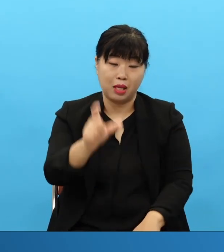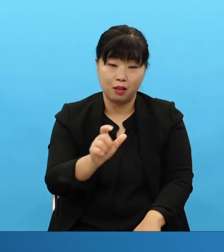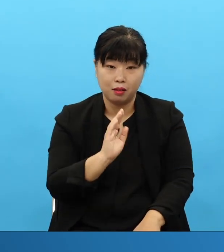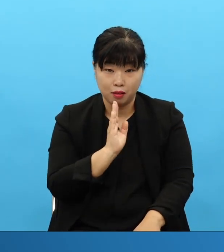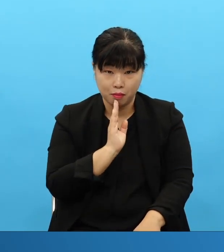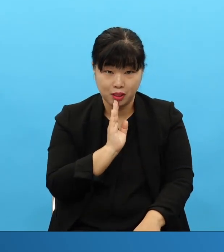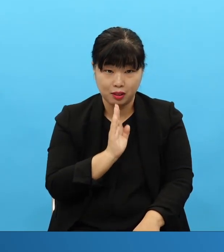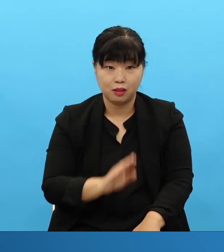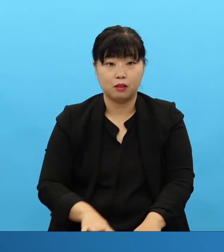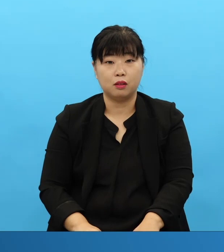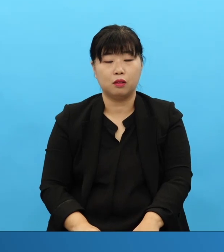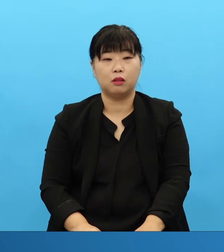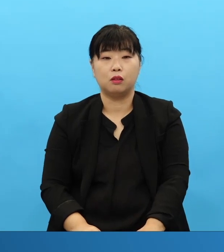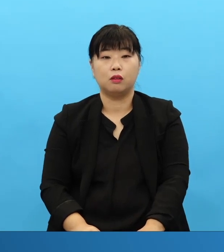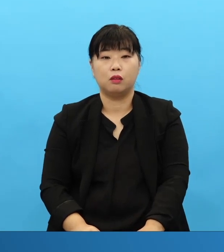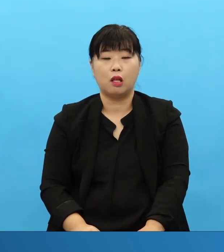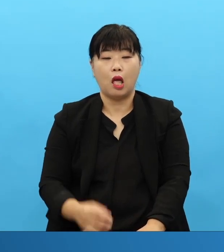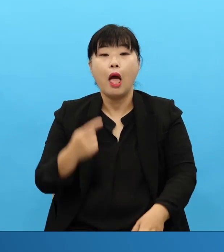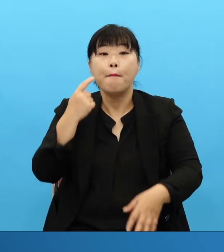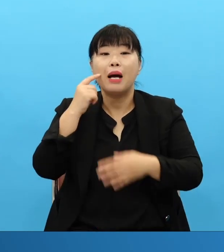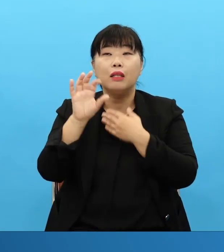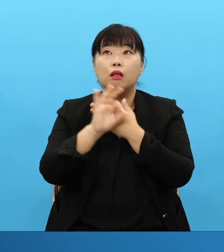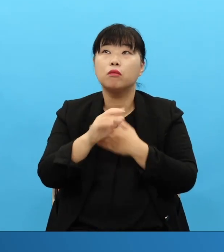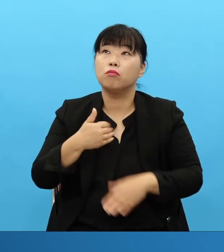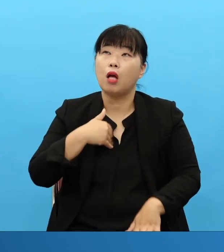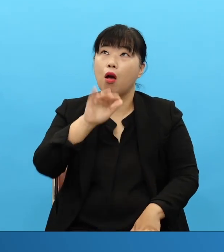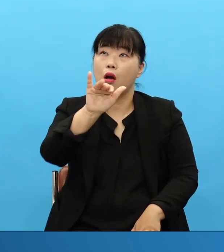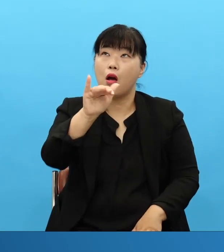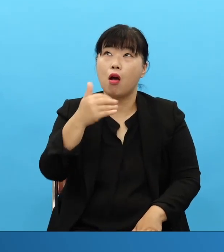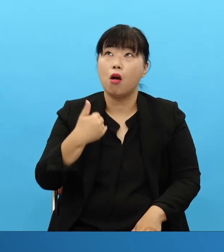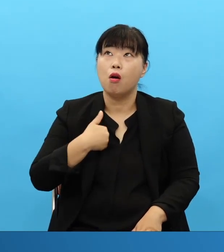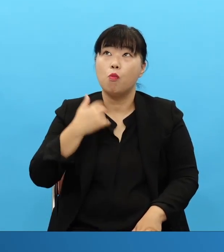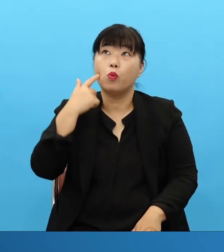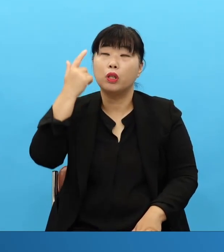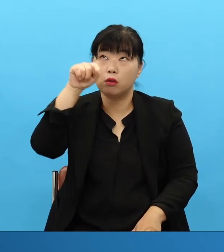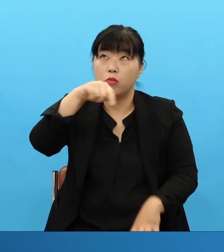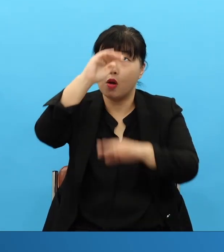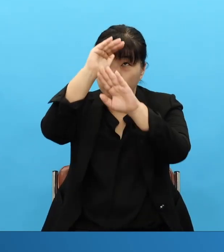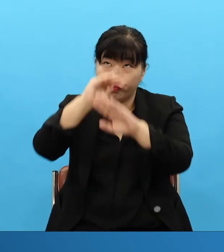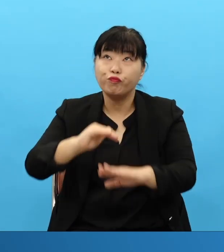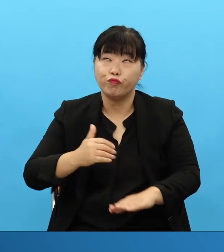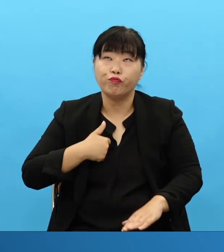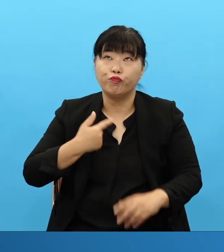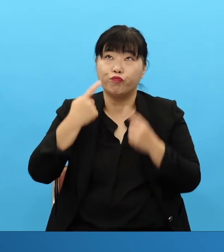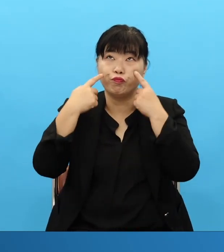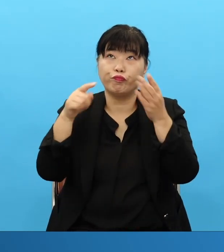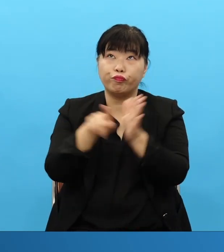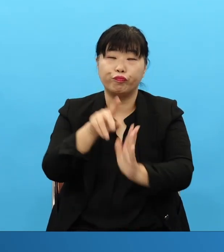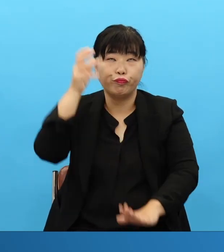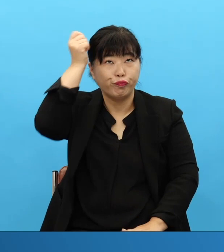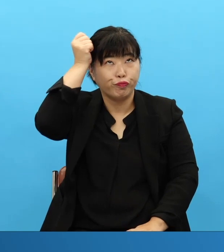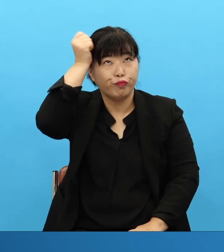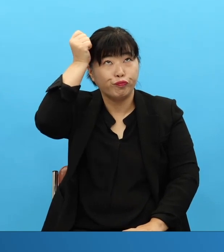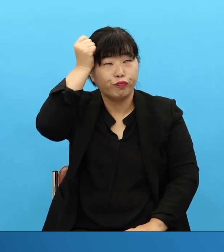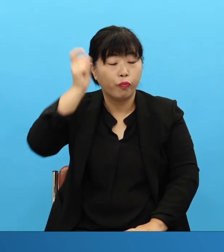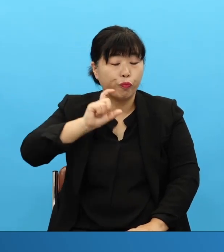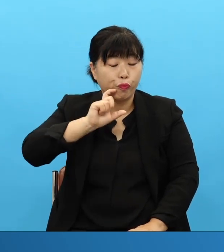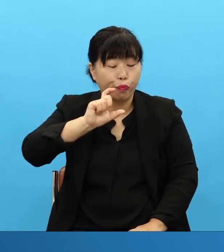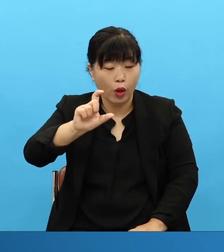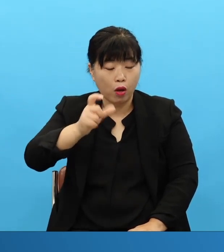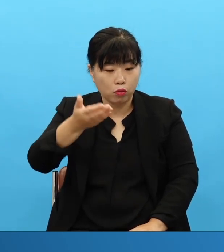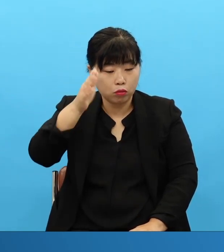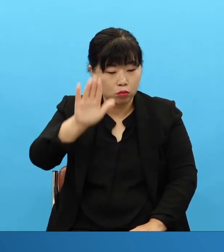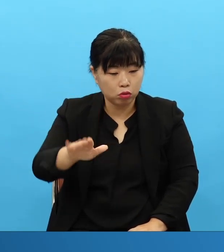응답이 하나도 안 온다. 그래도 해야 돼요. And let us say, for example, that we are doing 그렇죠. this work and there are no answers. still we need to do this. 그런데 반대로 모든